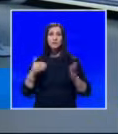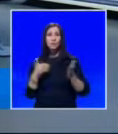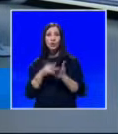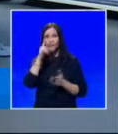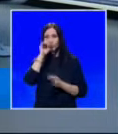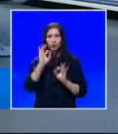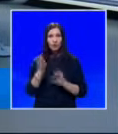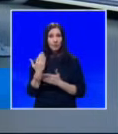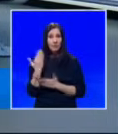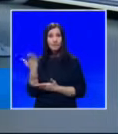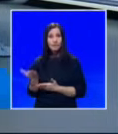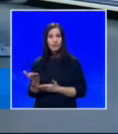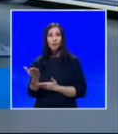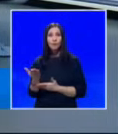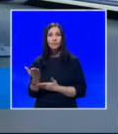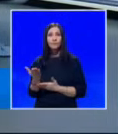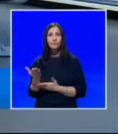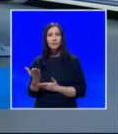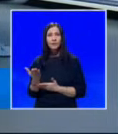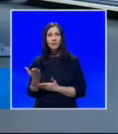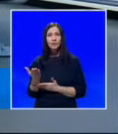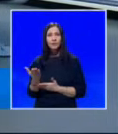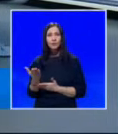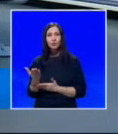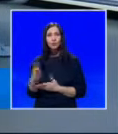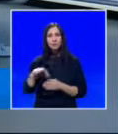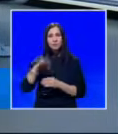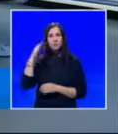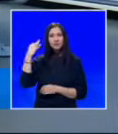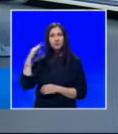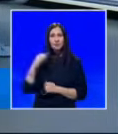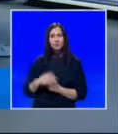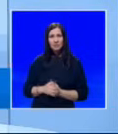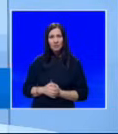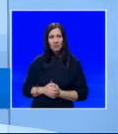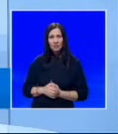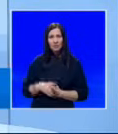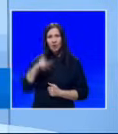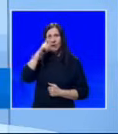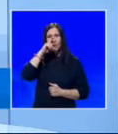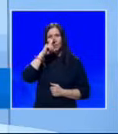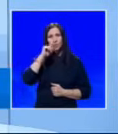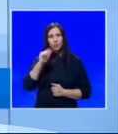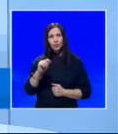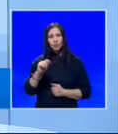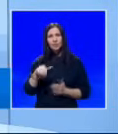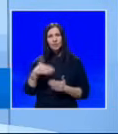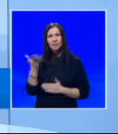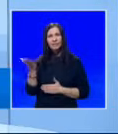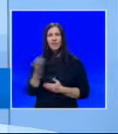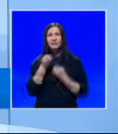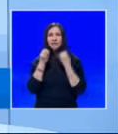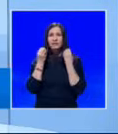Путин, точно преди неговата инаугурация за президент. Путин след